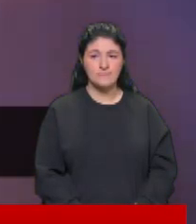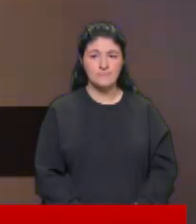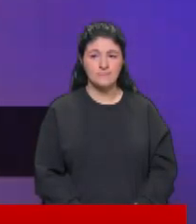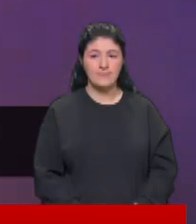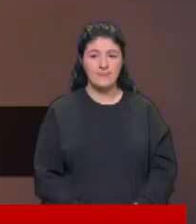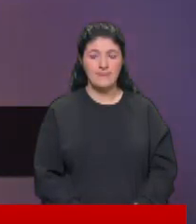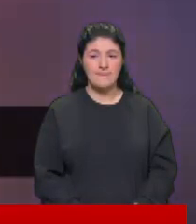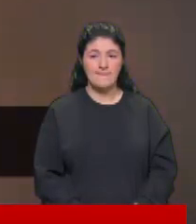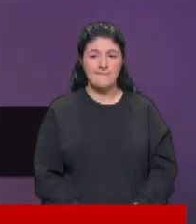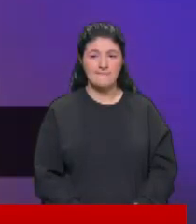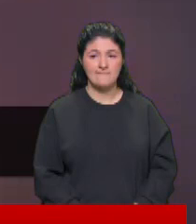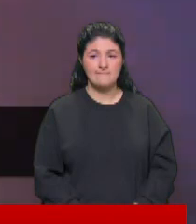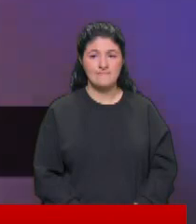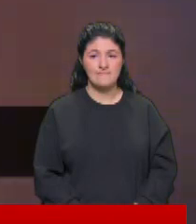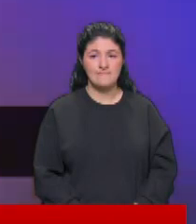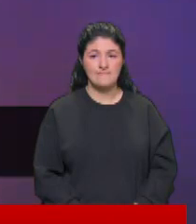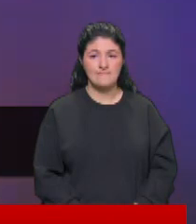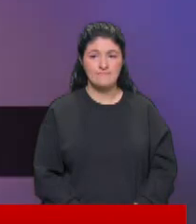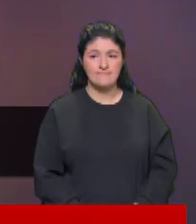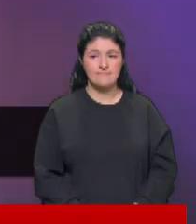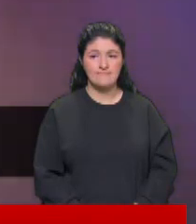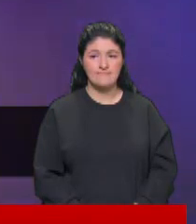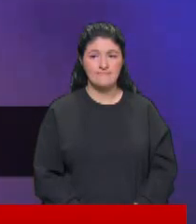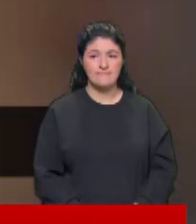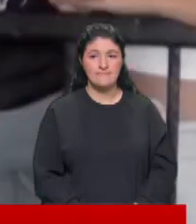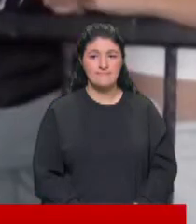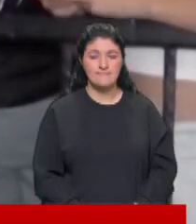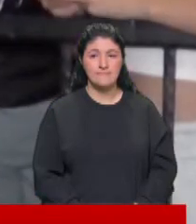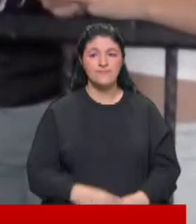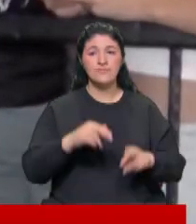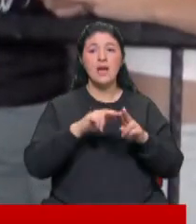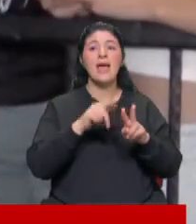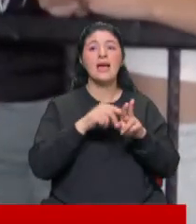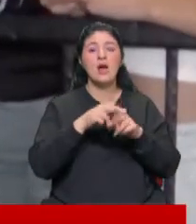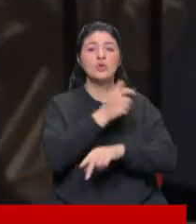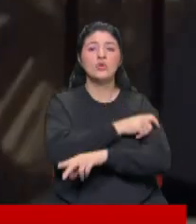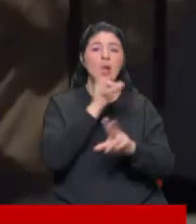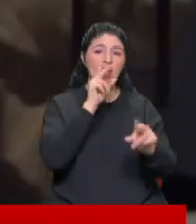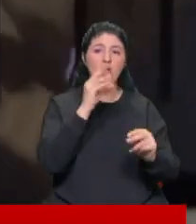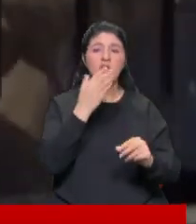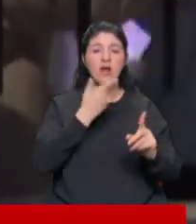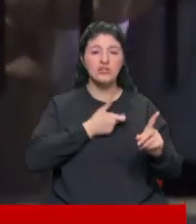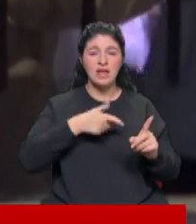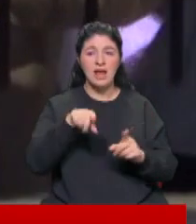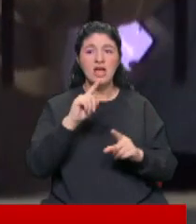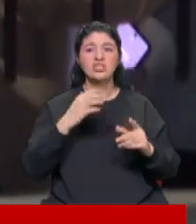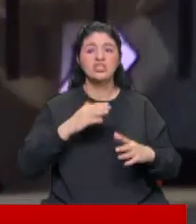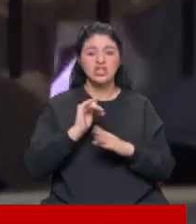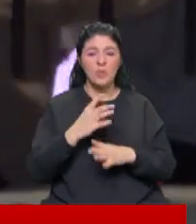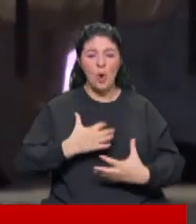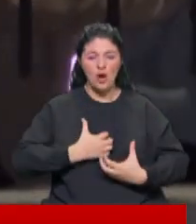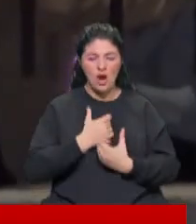hepimiz sesimizi çıkardık fakat bir türlü bu asansör yapılmadı. KYK yurtlarında kalan öğrenciler yaşanan acı